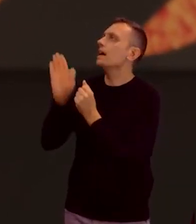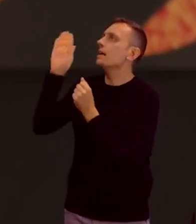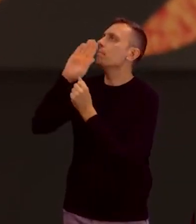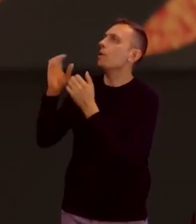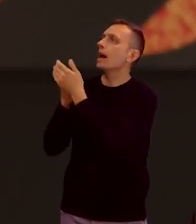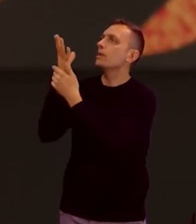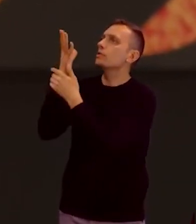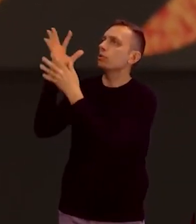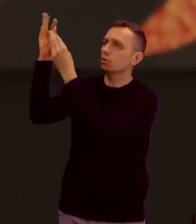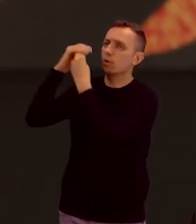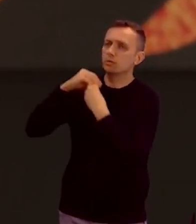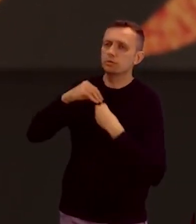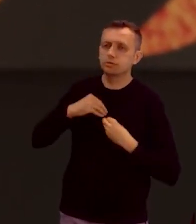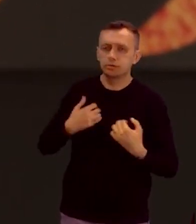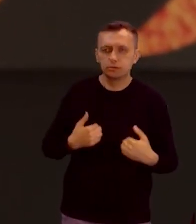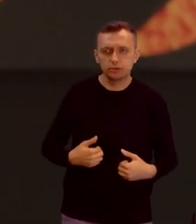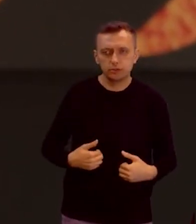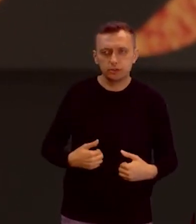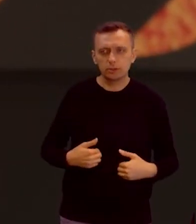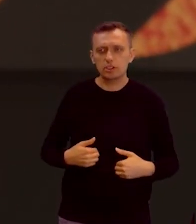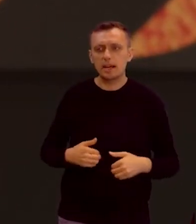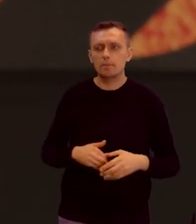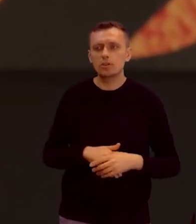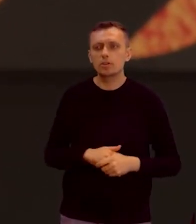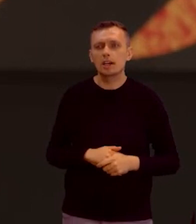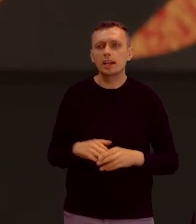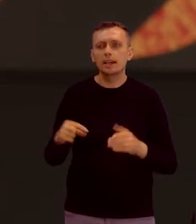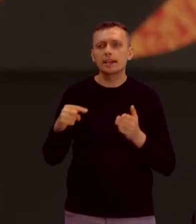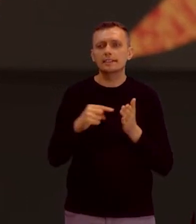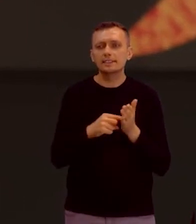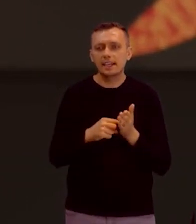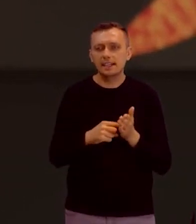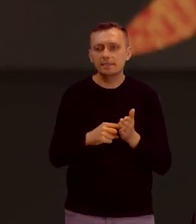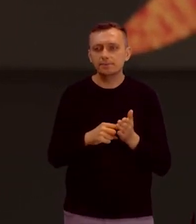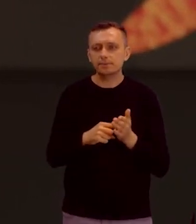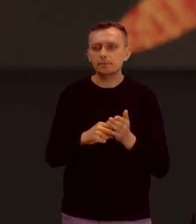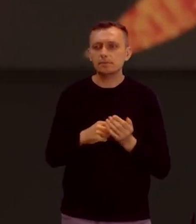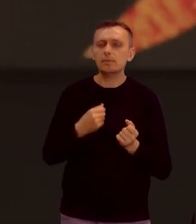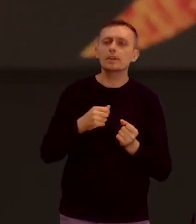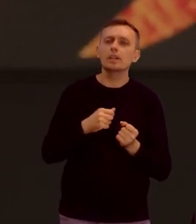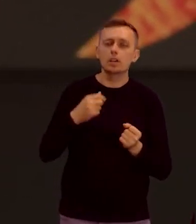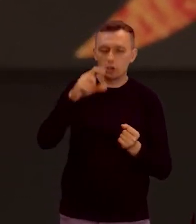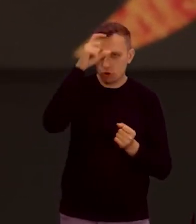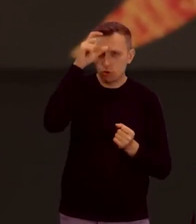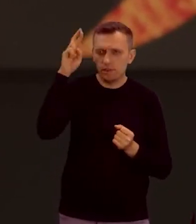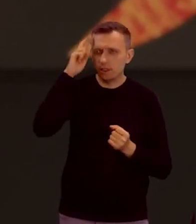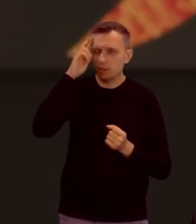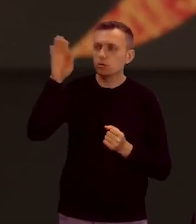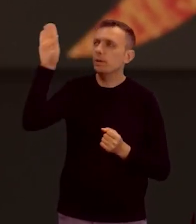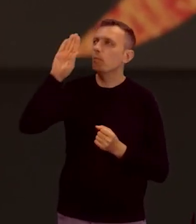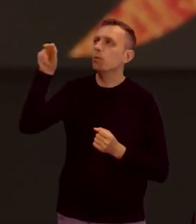istotę, po to, aby człowiek Boży, rozumiejąc Boga jako Ojca i rozumiejąc